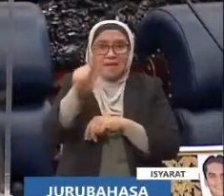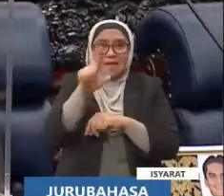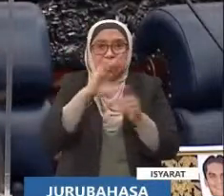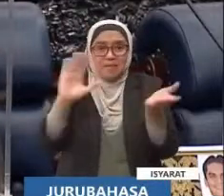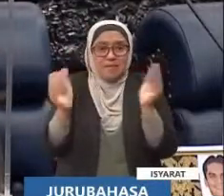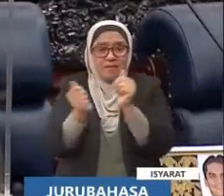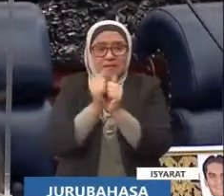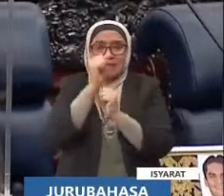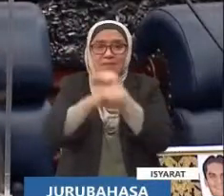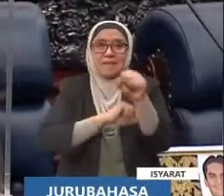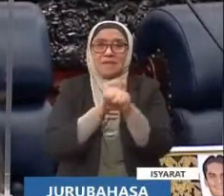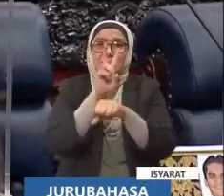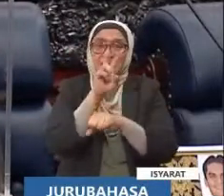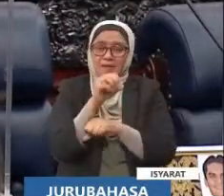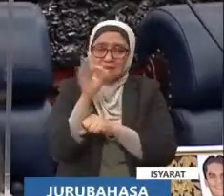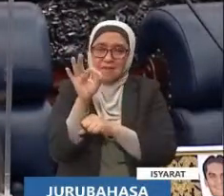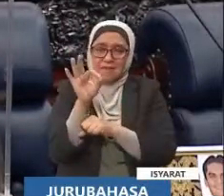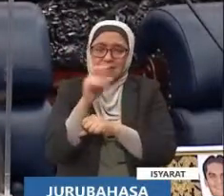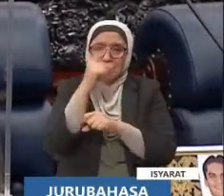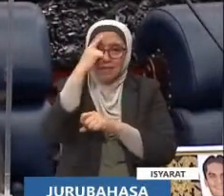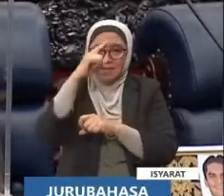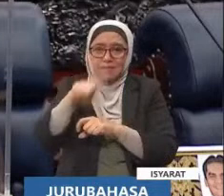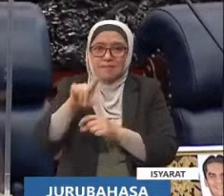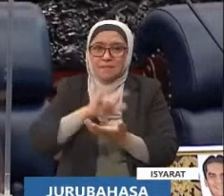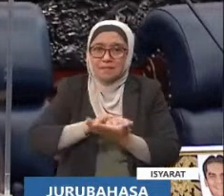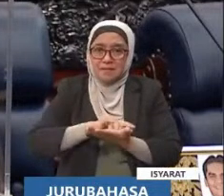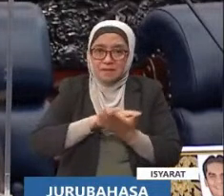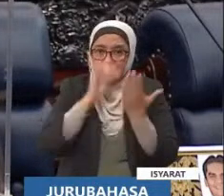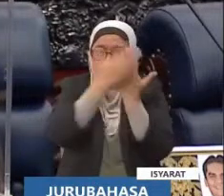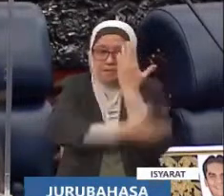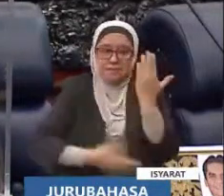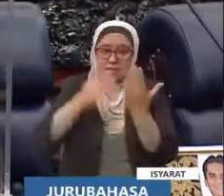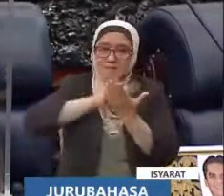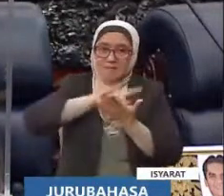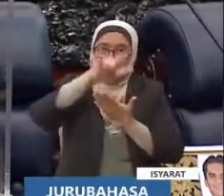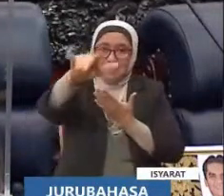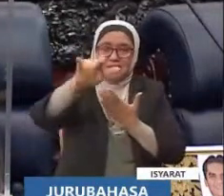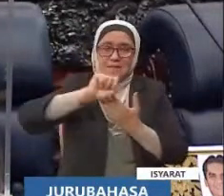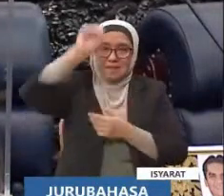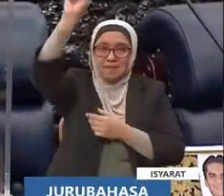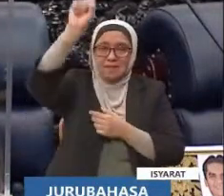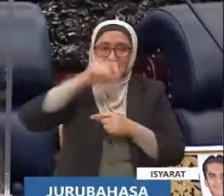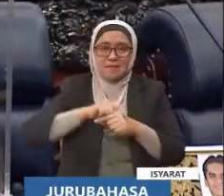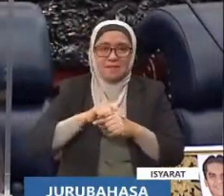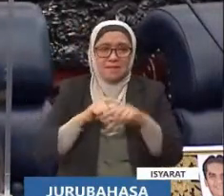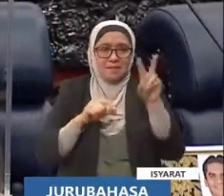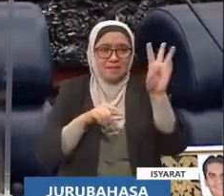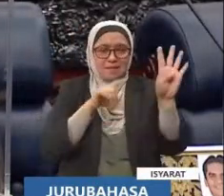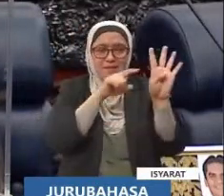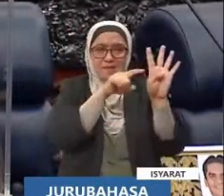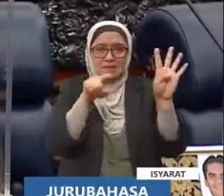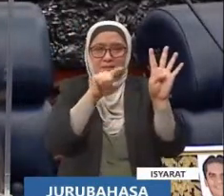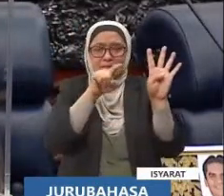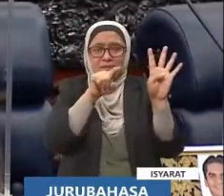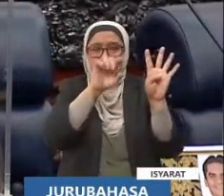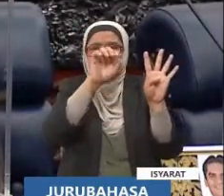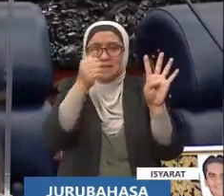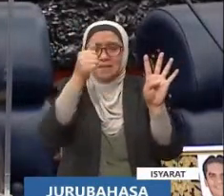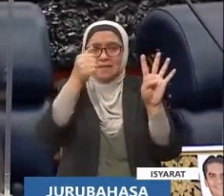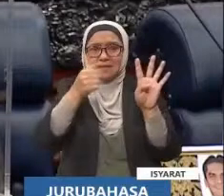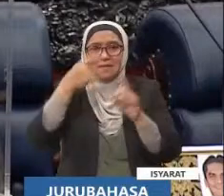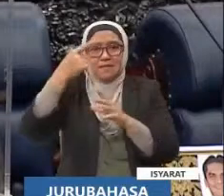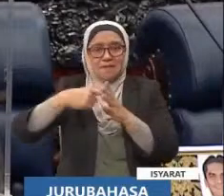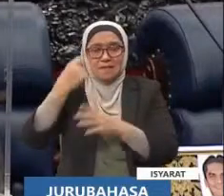bagilah ruas Semenanjung ke Sabah pula berdasarkan pemantauan yang sama di antara empat hingga 10 November 2001